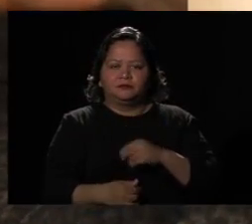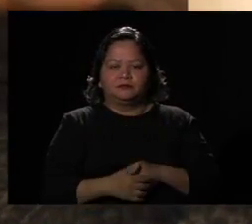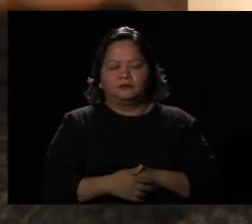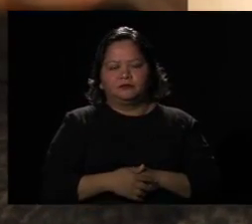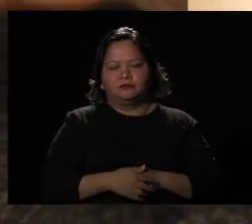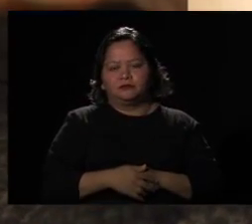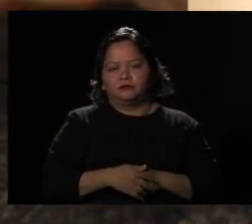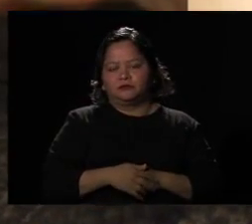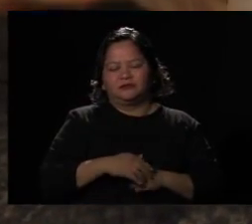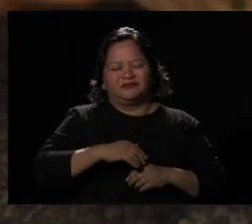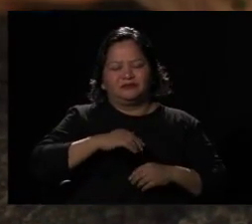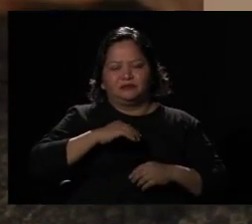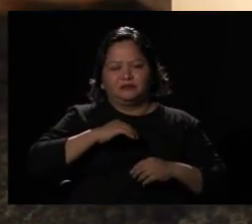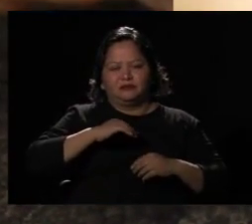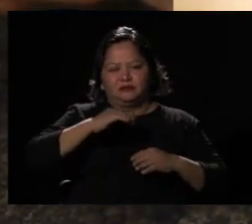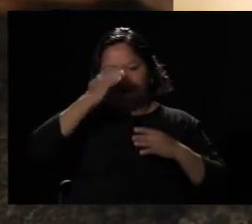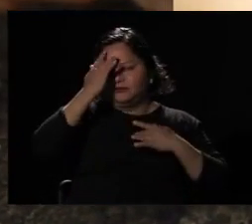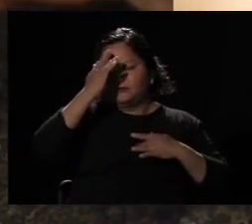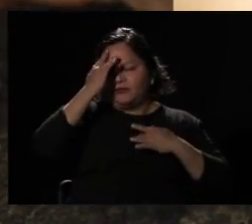mumuta